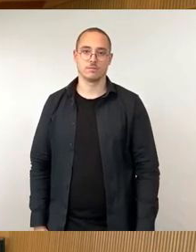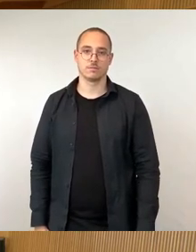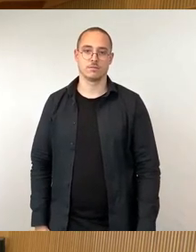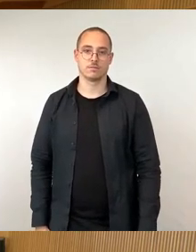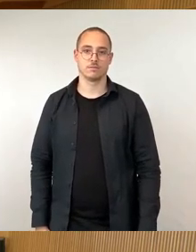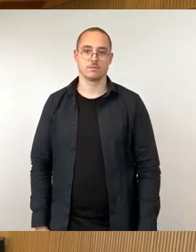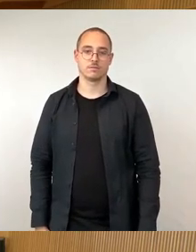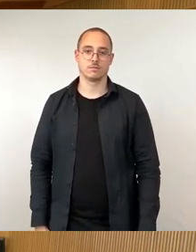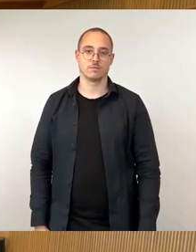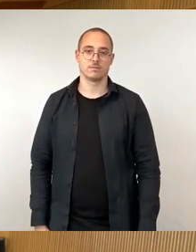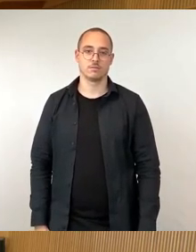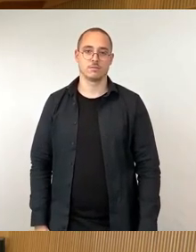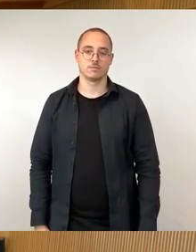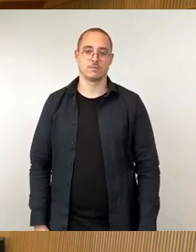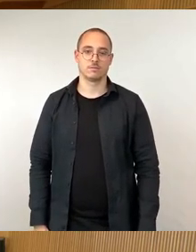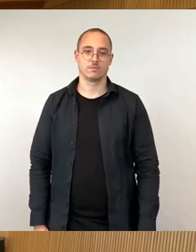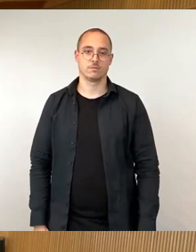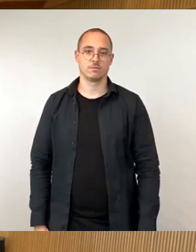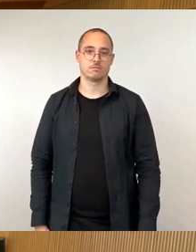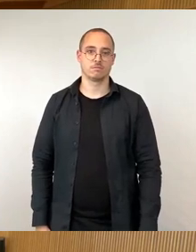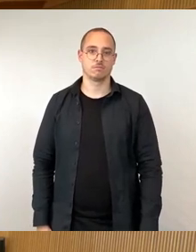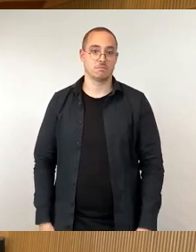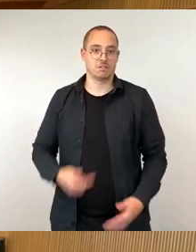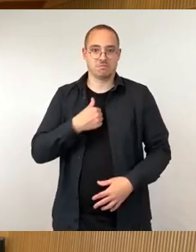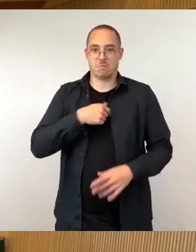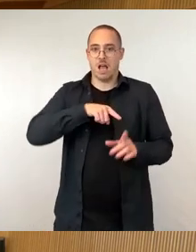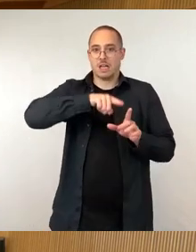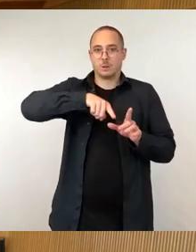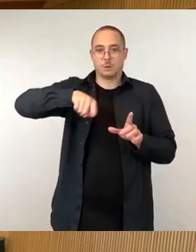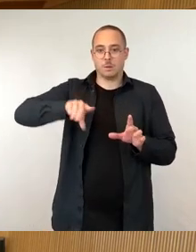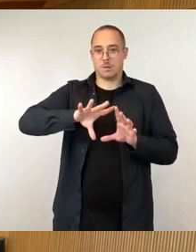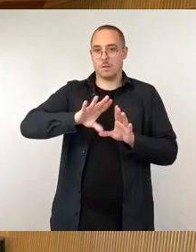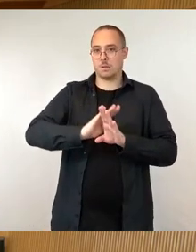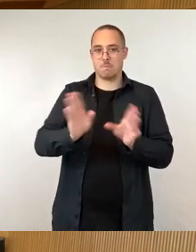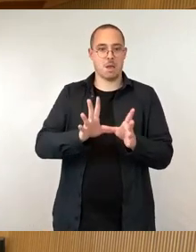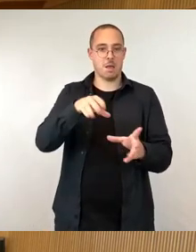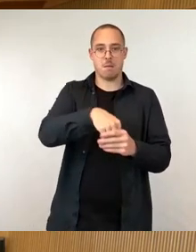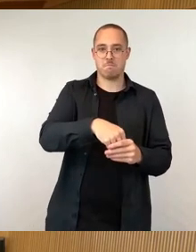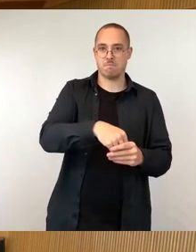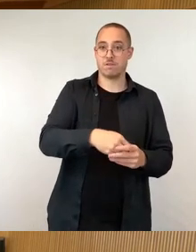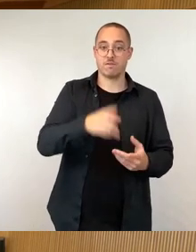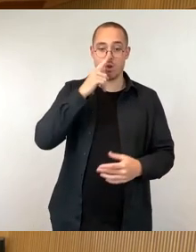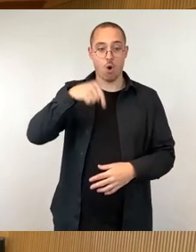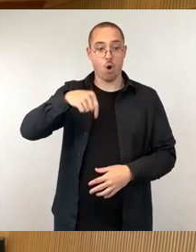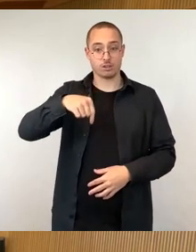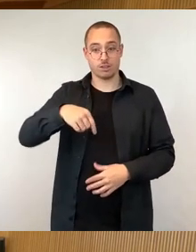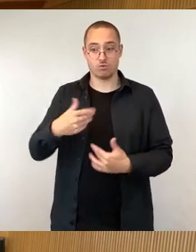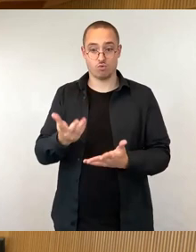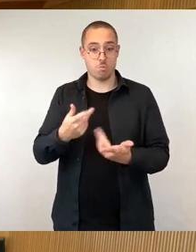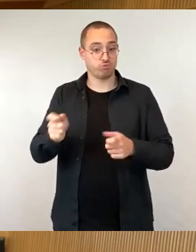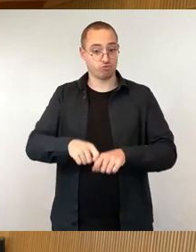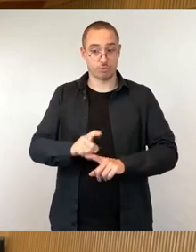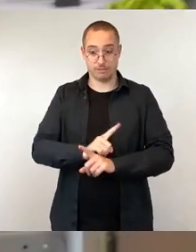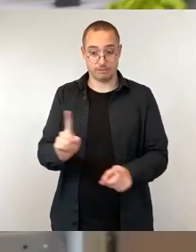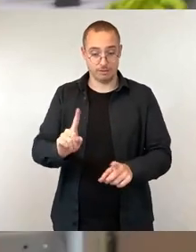Ja, ich habe ja gar keine Aktien mehr da drin. Außer ihr kommt heute nicht zu einem Beschluss, dann bin ich noch einen Monat in den Ausschüssen. Das wisst ihr ja.